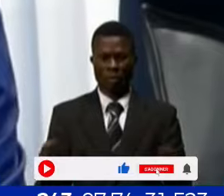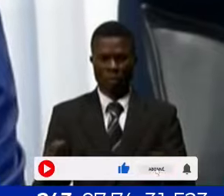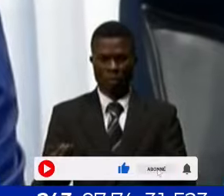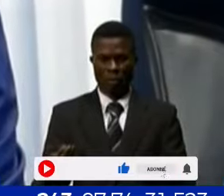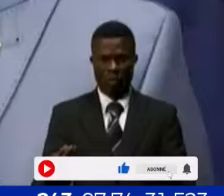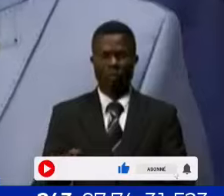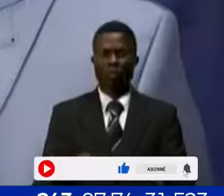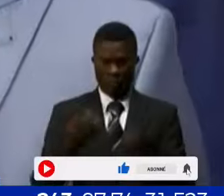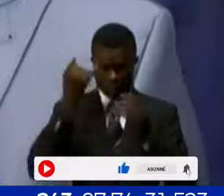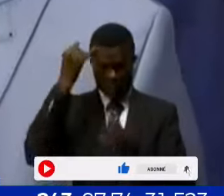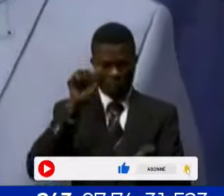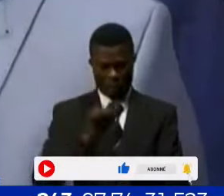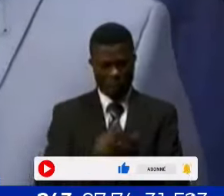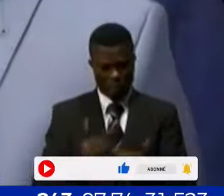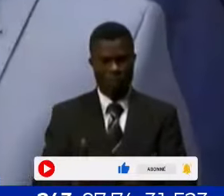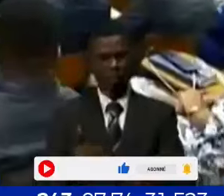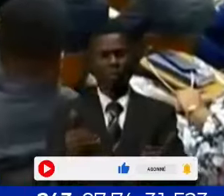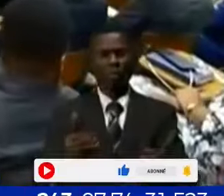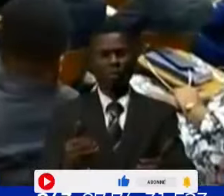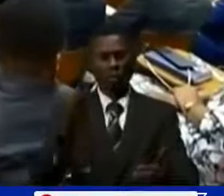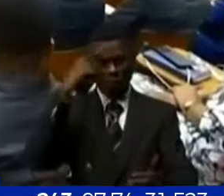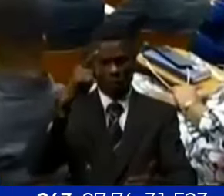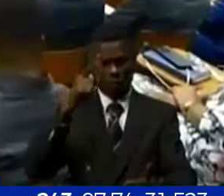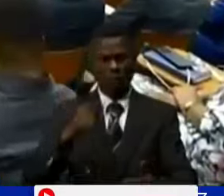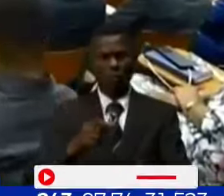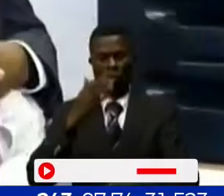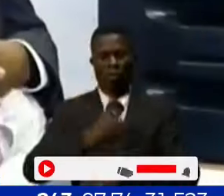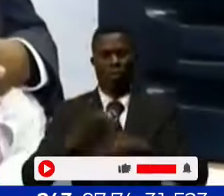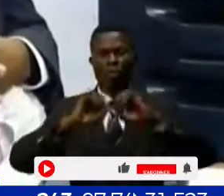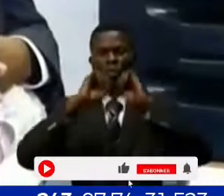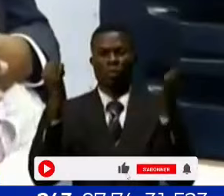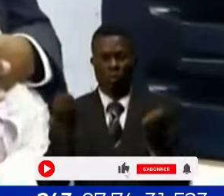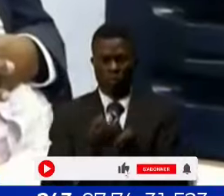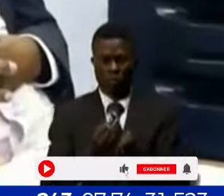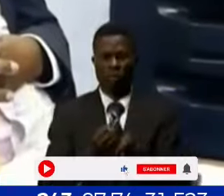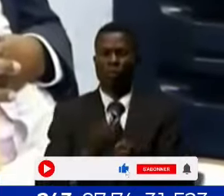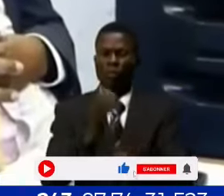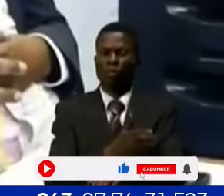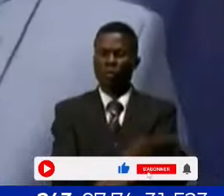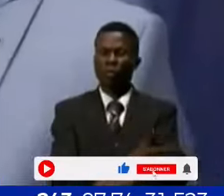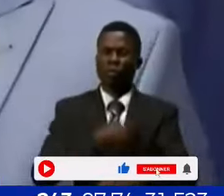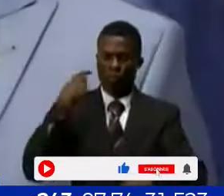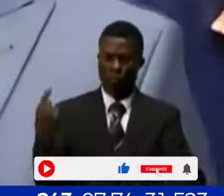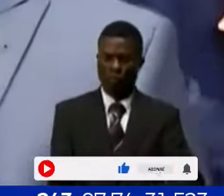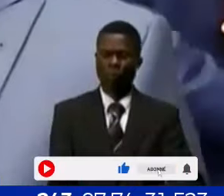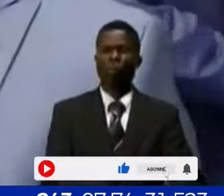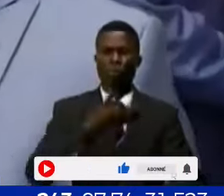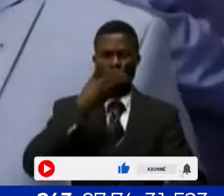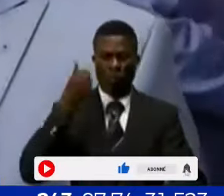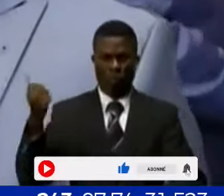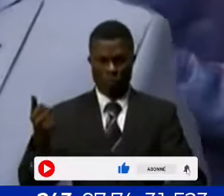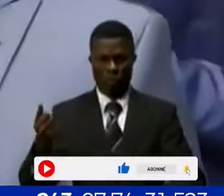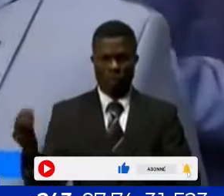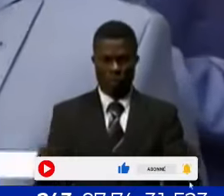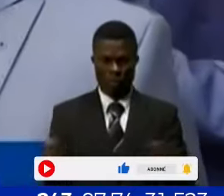ces jalons-là, cette fondation-là, pour construire une compagnie qui va toujours avoir des performances beaucoup plus meilleures que ce que